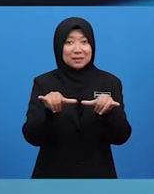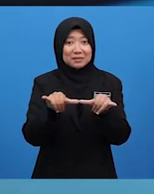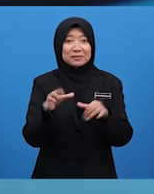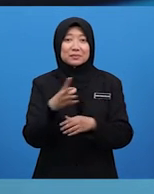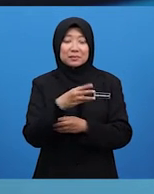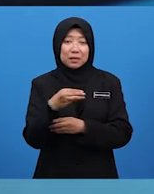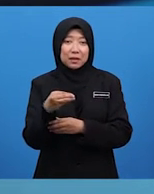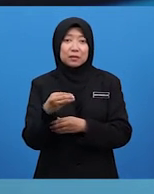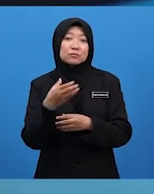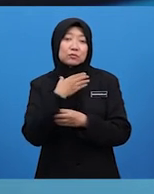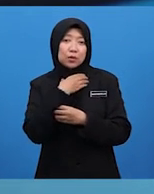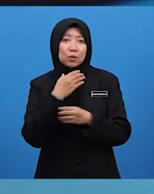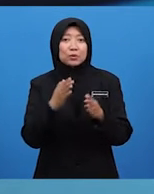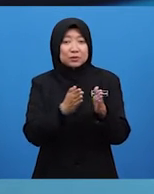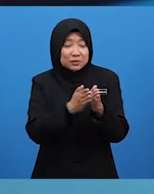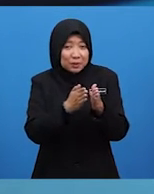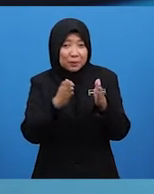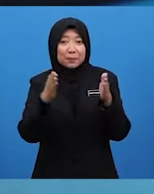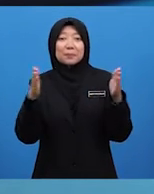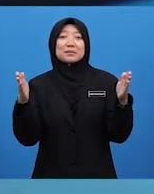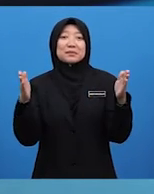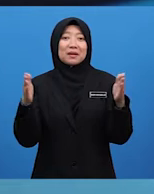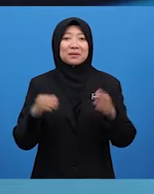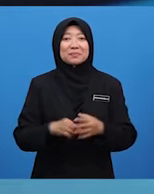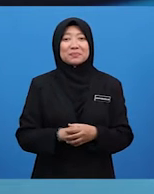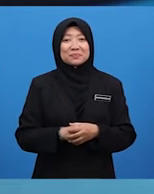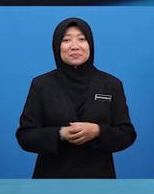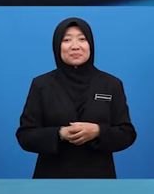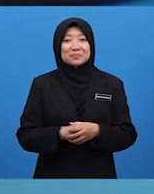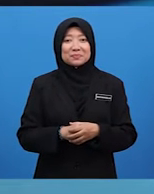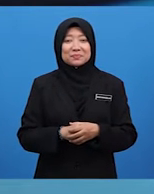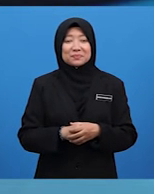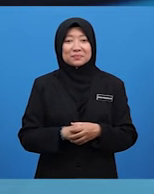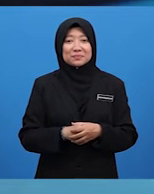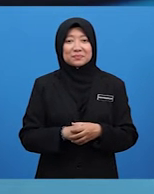leher kecil hingga leher yang besar.